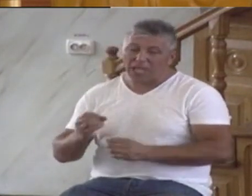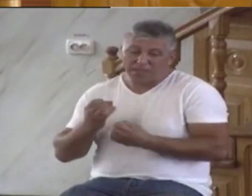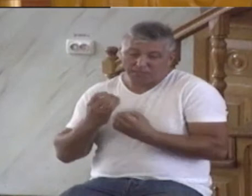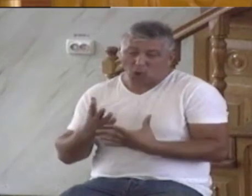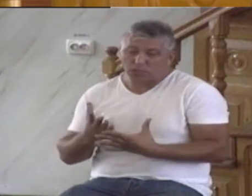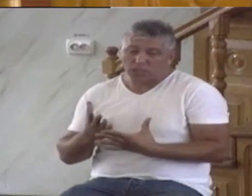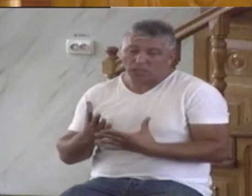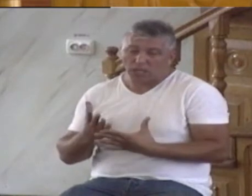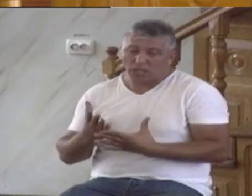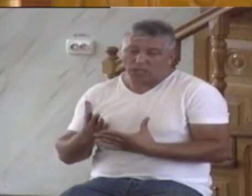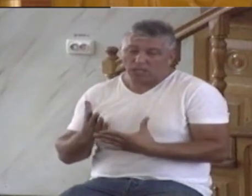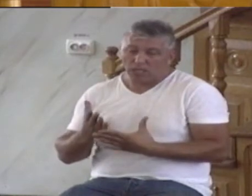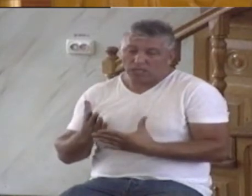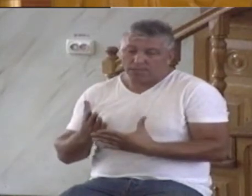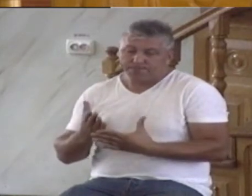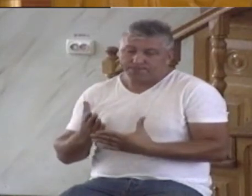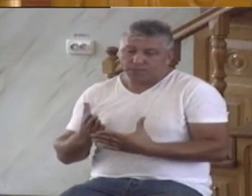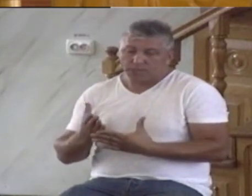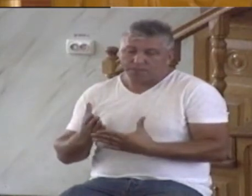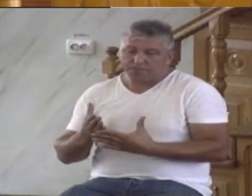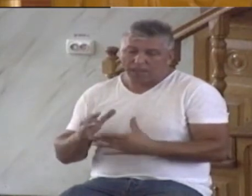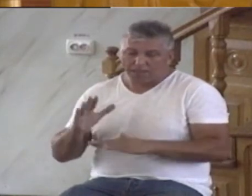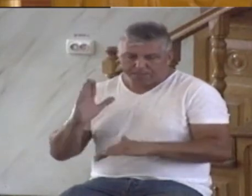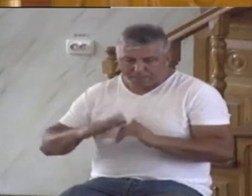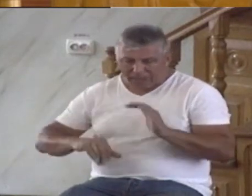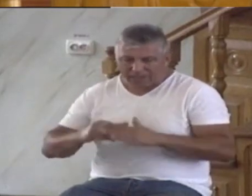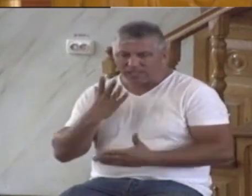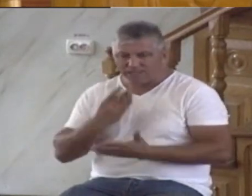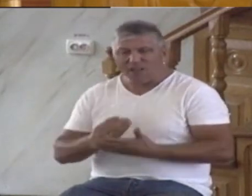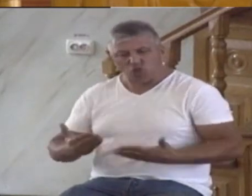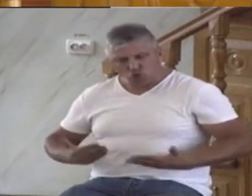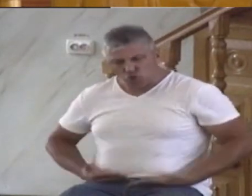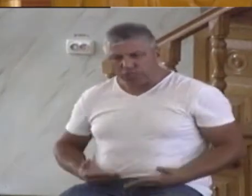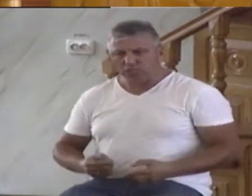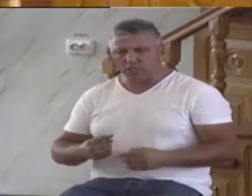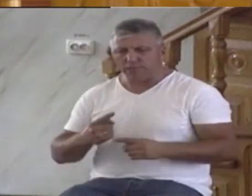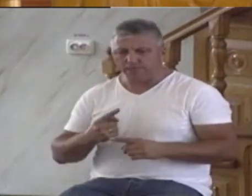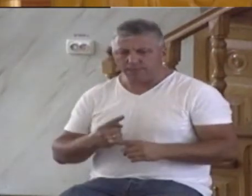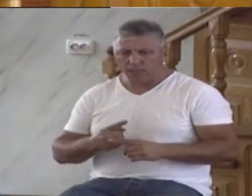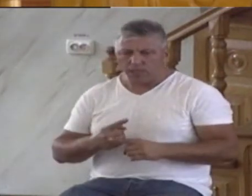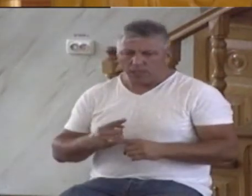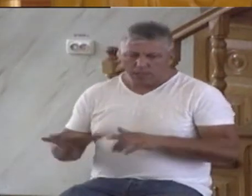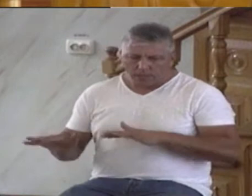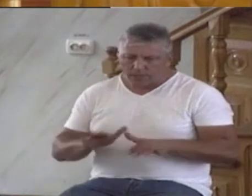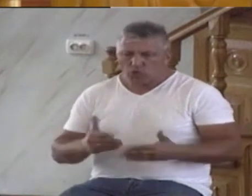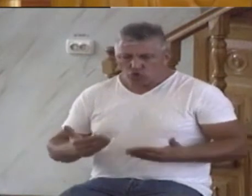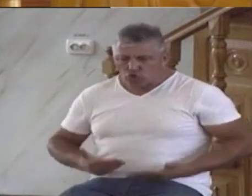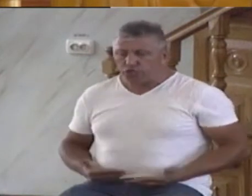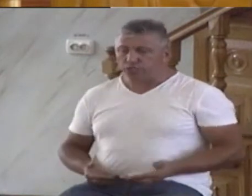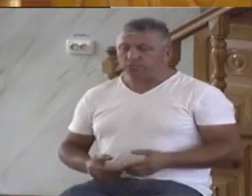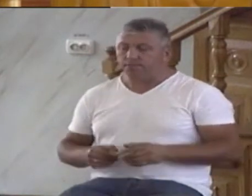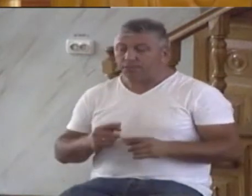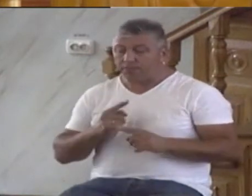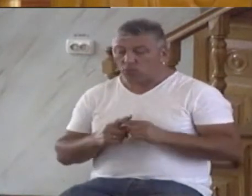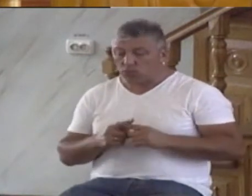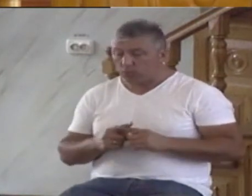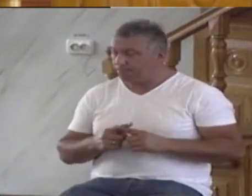в практике своей жизни, невероятно, но этот человек совершает